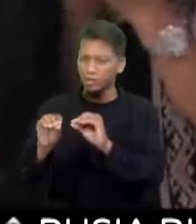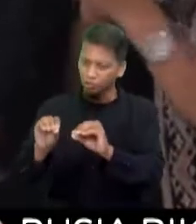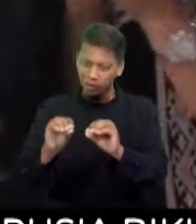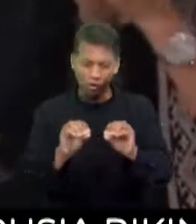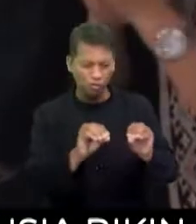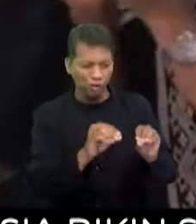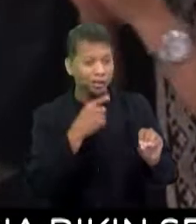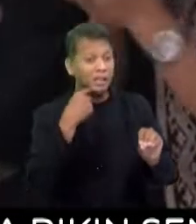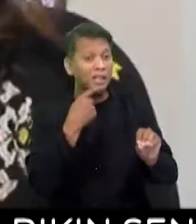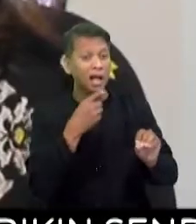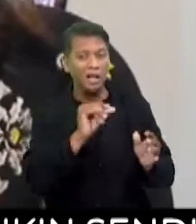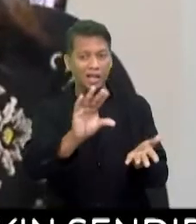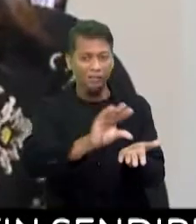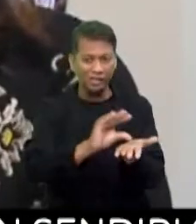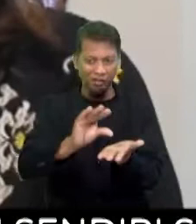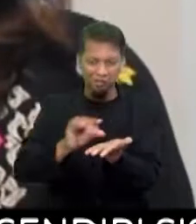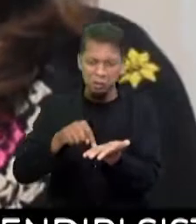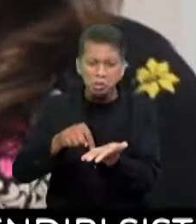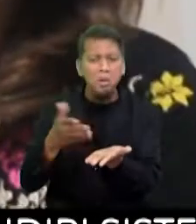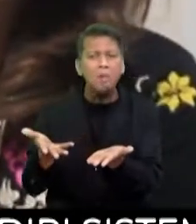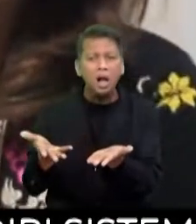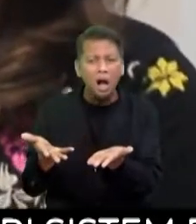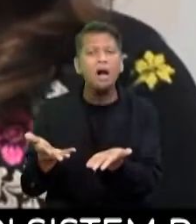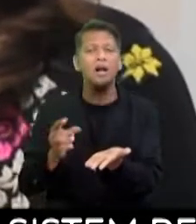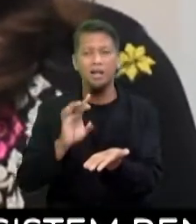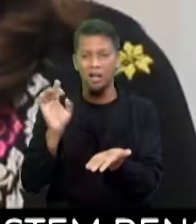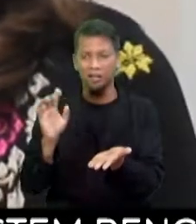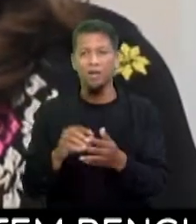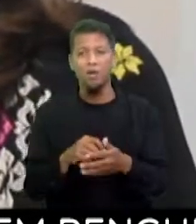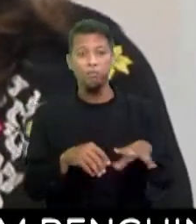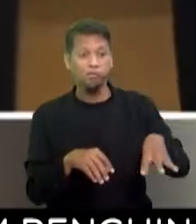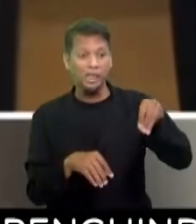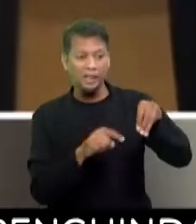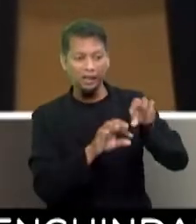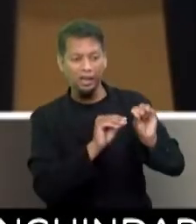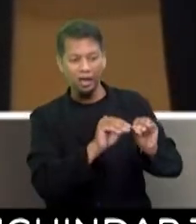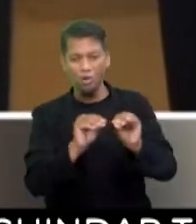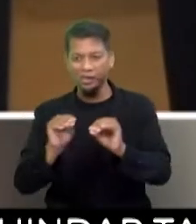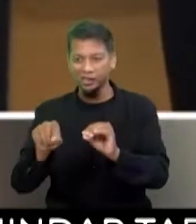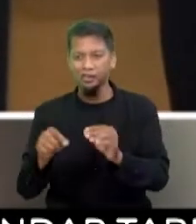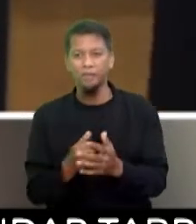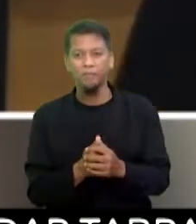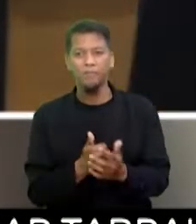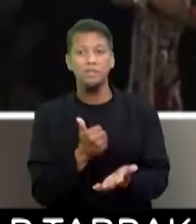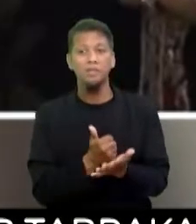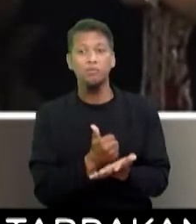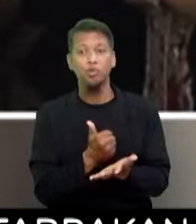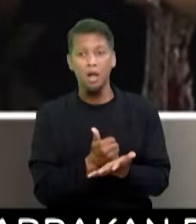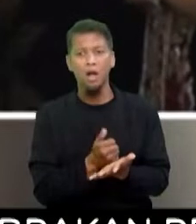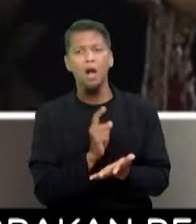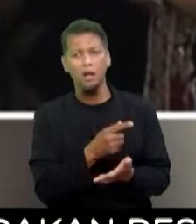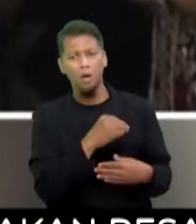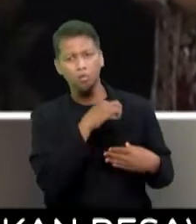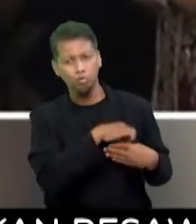ilegal. Kita masih cek dulu aspek-aspek, nggak cuma berdasarkan dari profit yang ditawarkan, tapi juga apakah ini legal, apakah